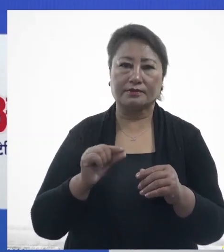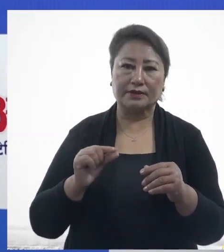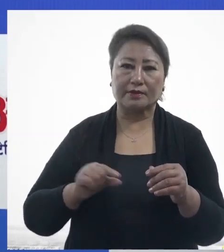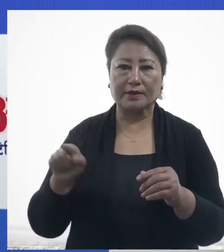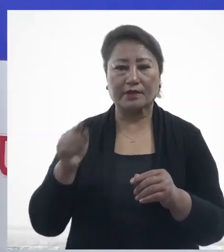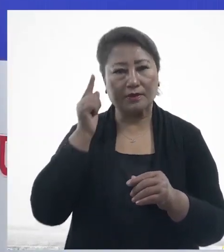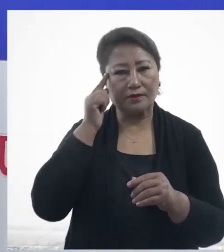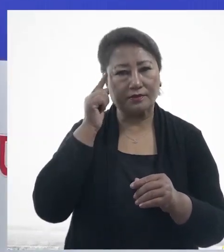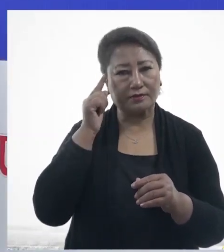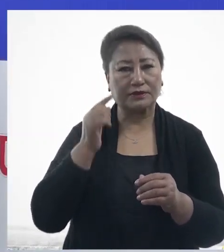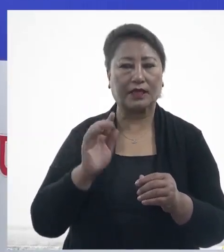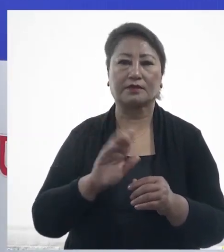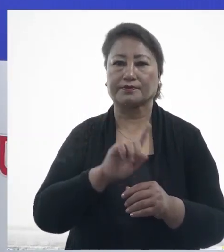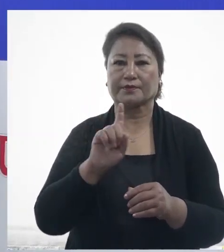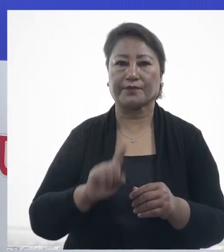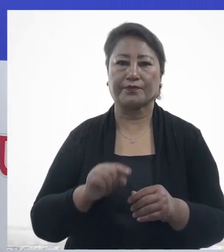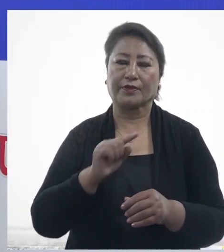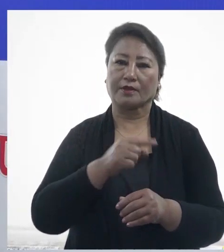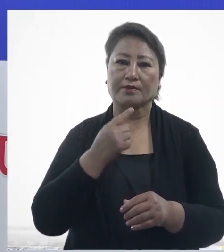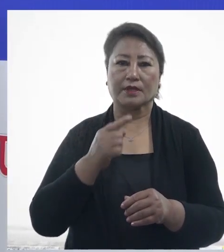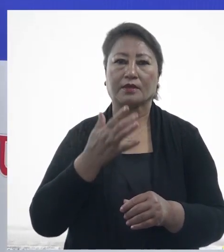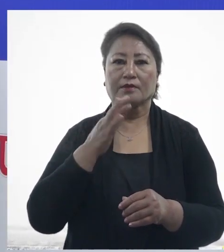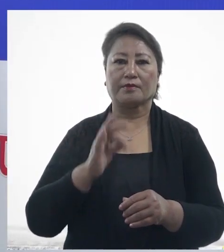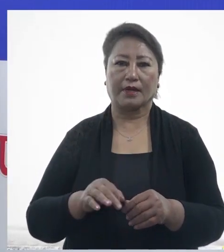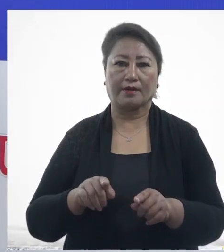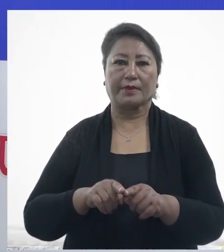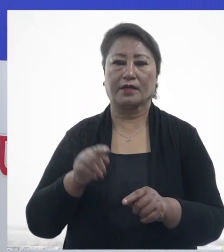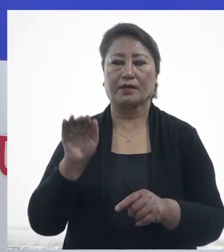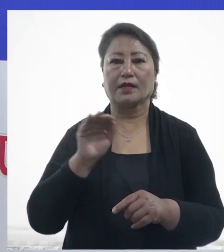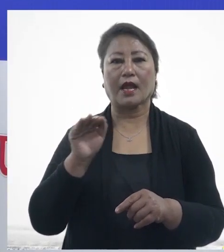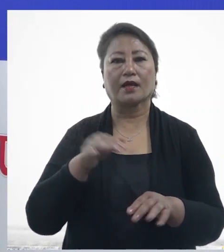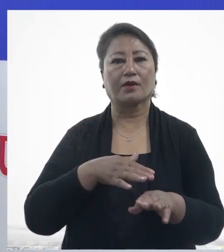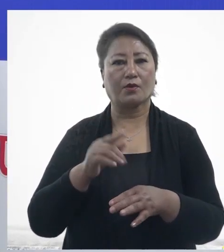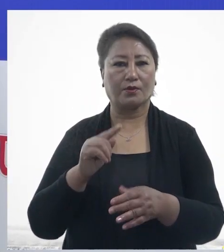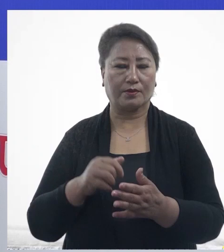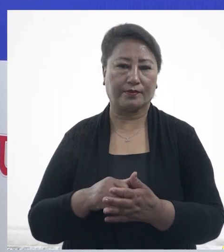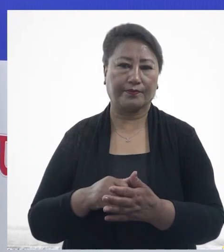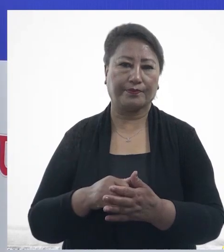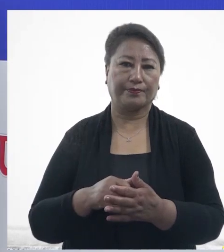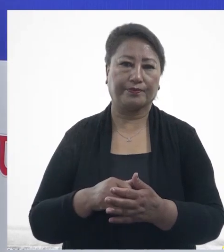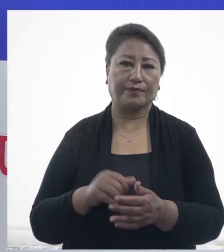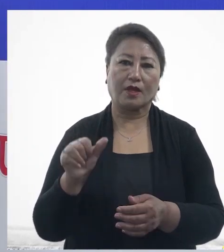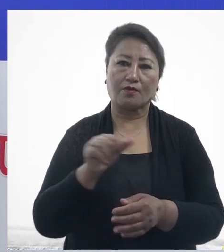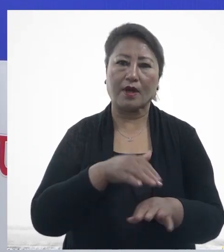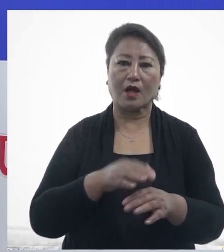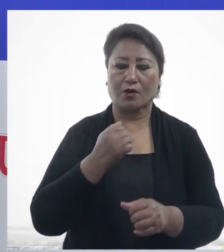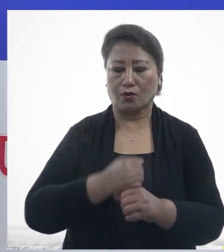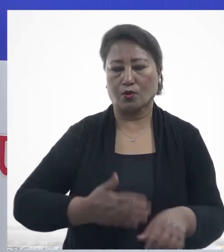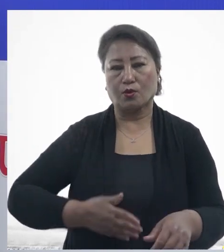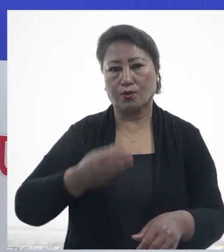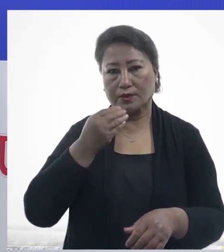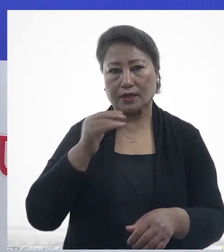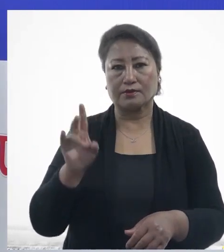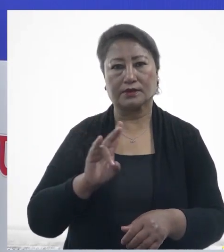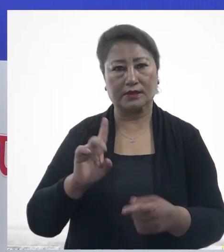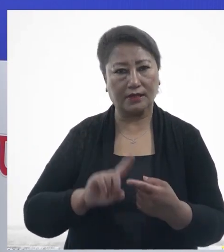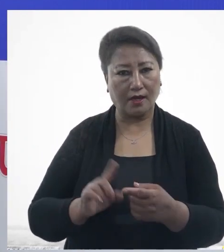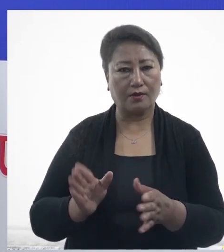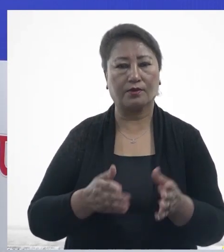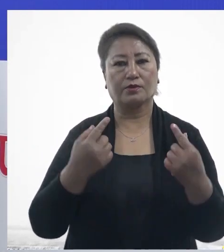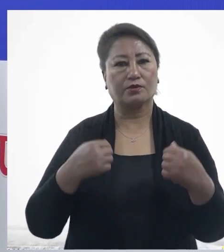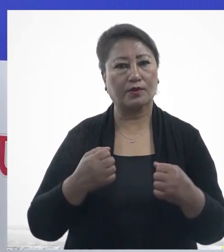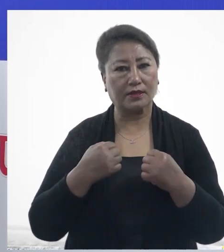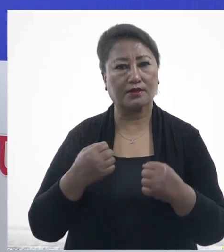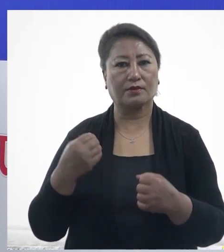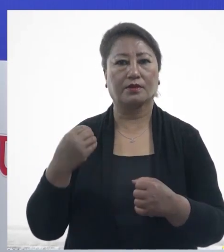यहाँलाई के लागेको छ? यहाँले भने जस्तो पक्कै पनि अब प्रत्येक नागरिकको होइन तपाईँको उहाँहरूको रोजगारको उहाँको शिक्षाको उहाँको स्वास्थ्यको